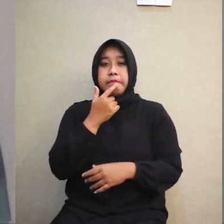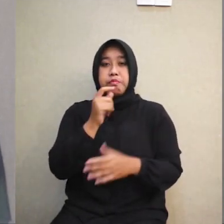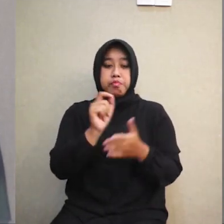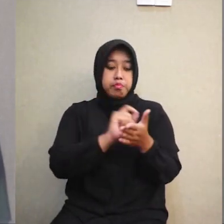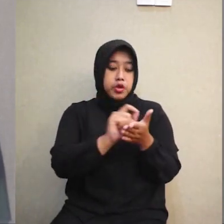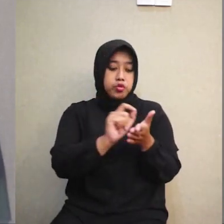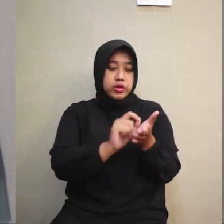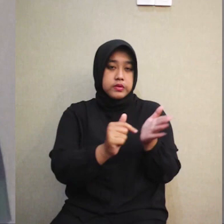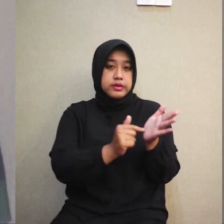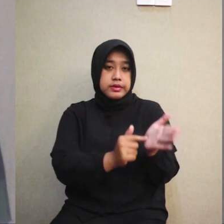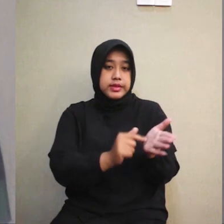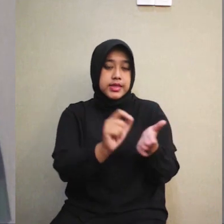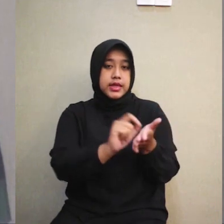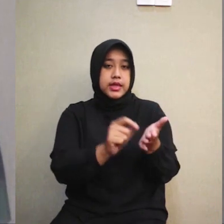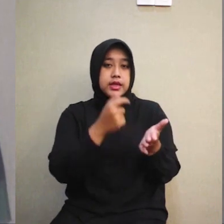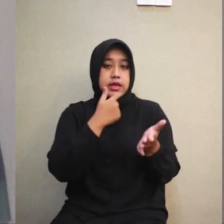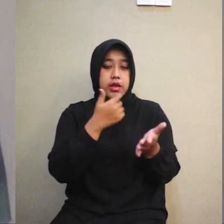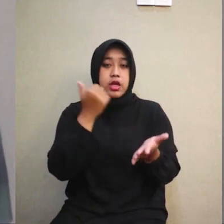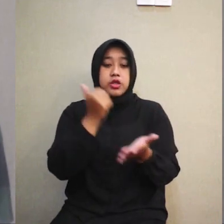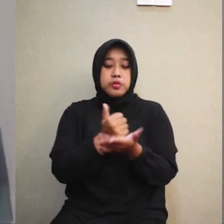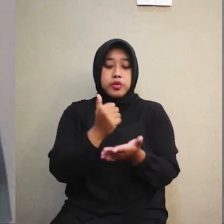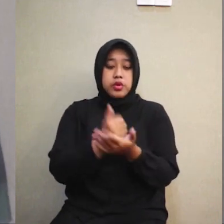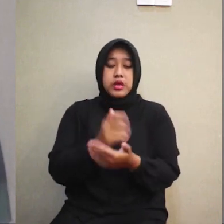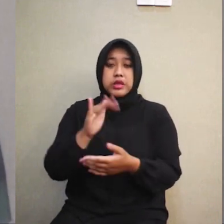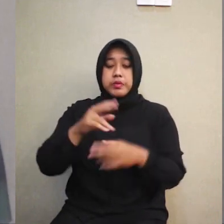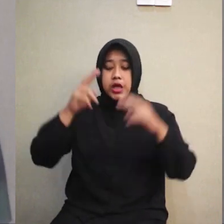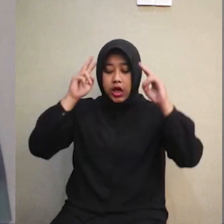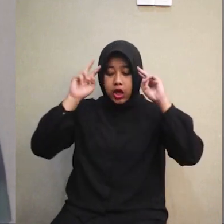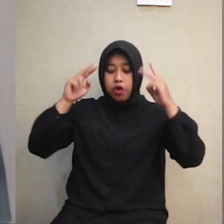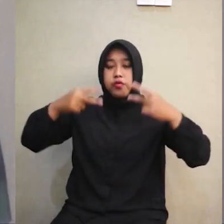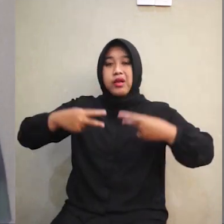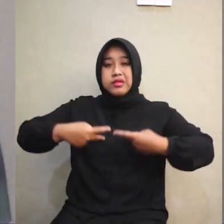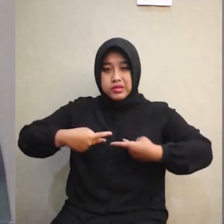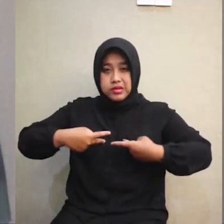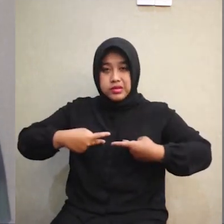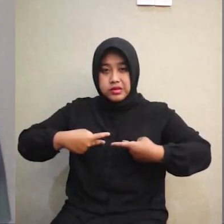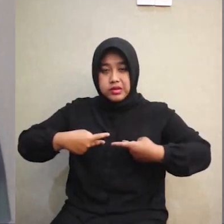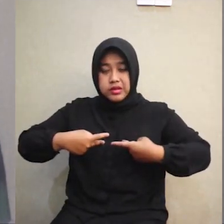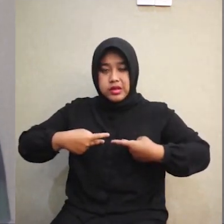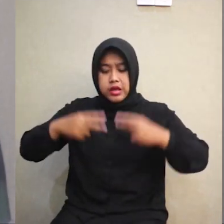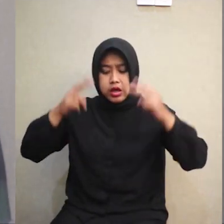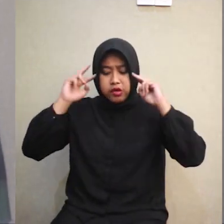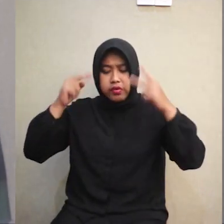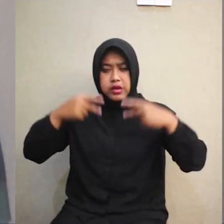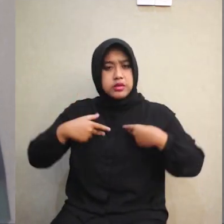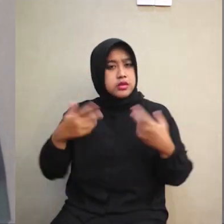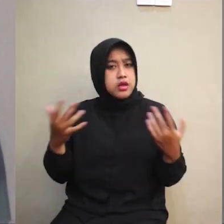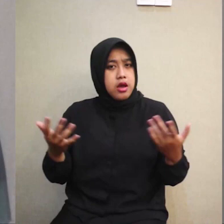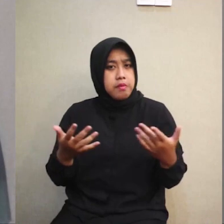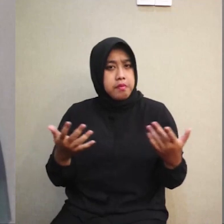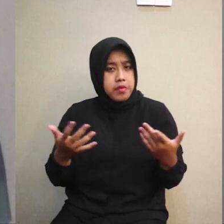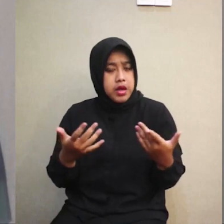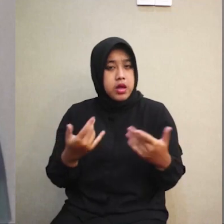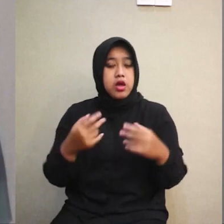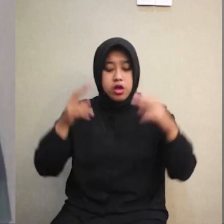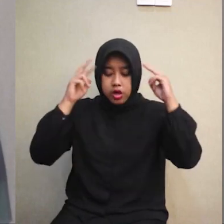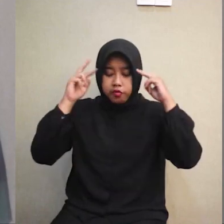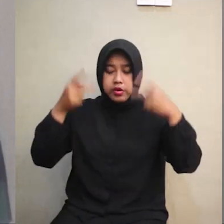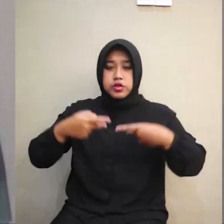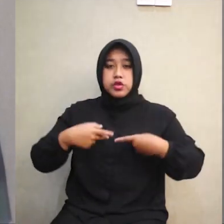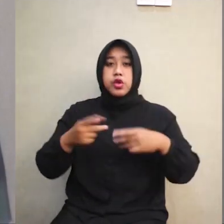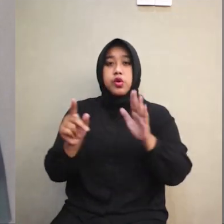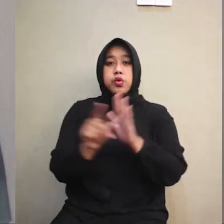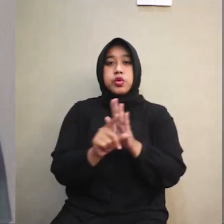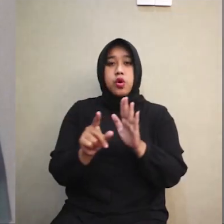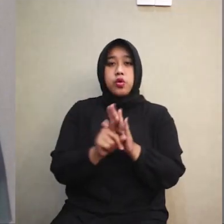catatan sebenarnya semacam refleksi ya dari undang-undang nomor 8